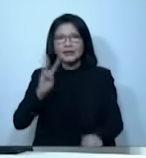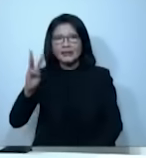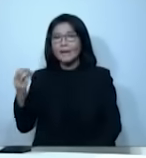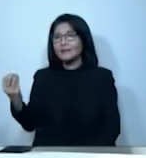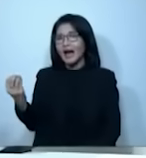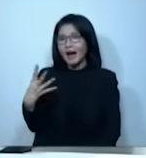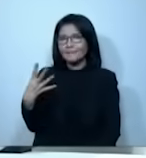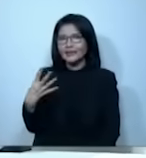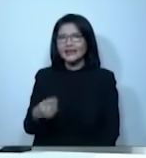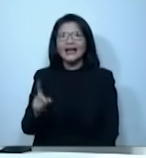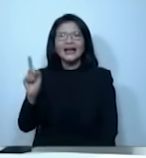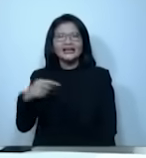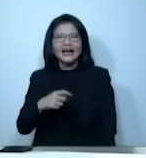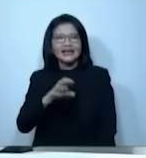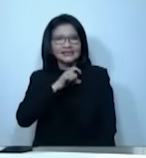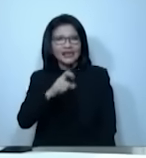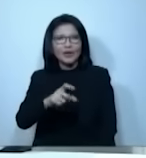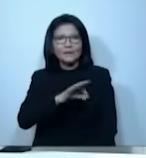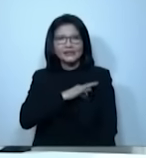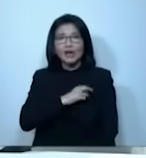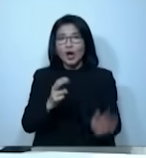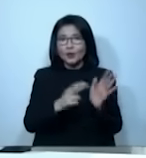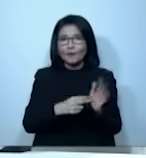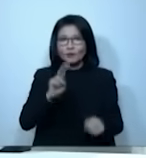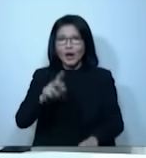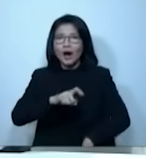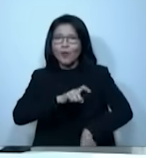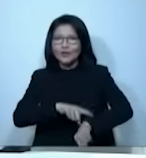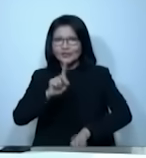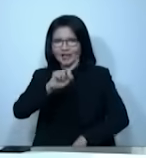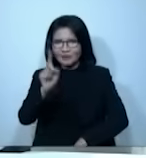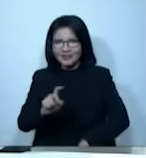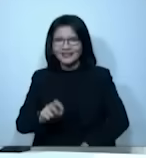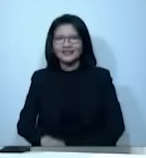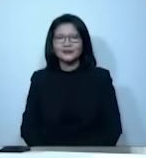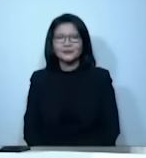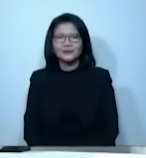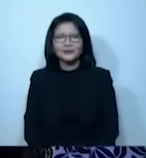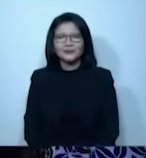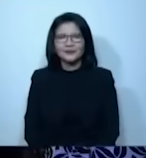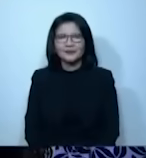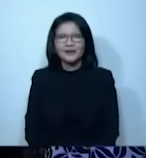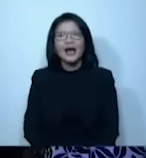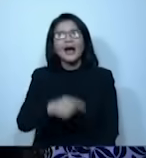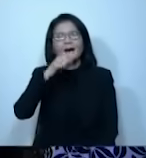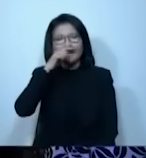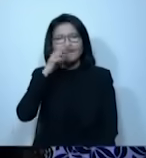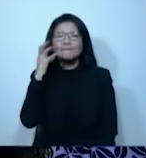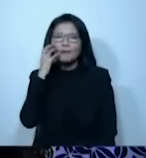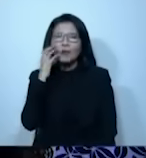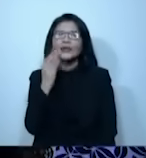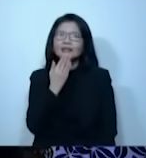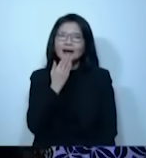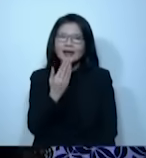menanggapi tanggapan dari calon Presiden nomor urut 2 waktunya 1 menit dari sekarang pakabowo Terima